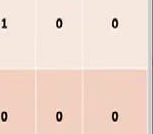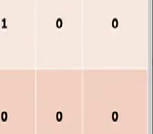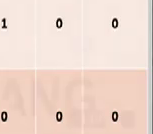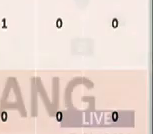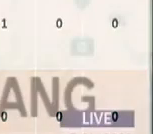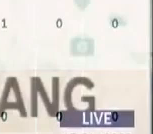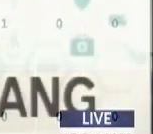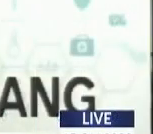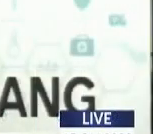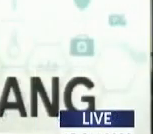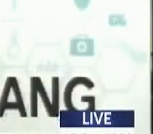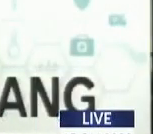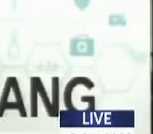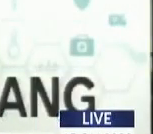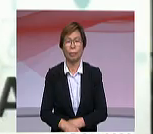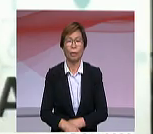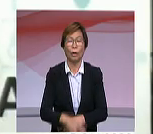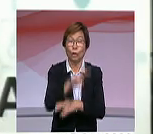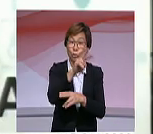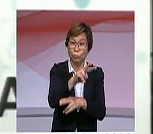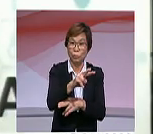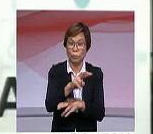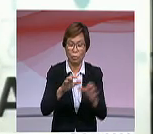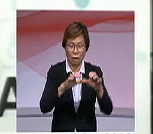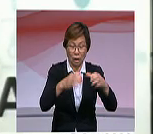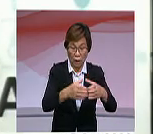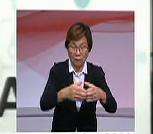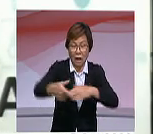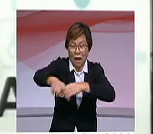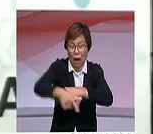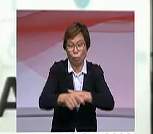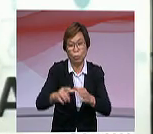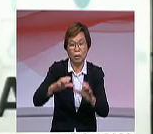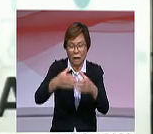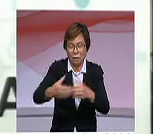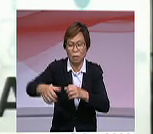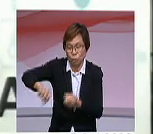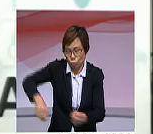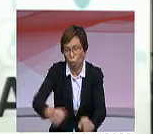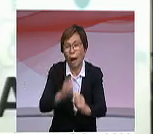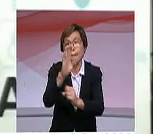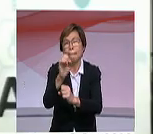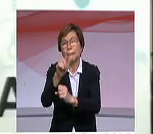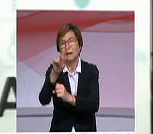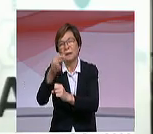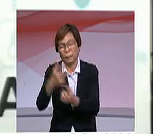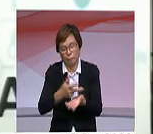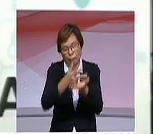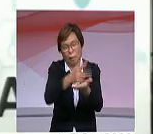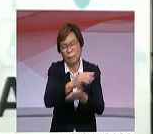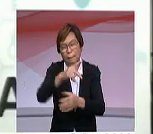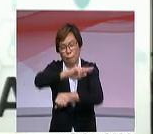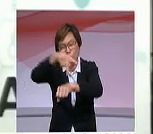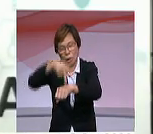82. Dan 20 kluster laut, kluster sungai, kluster Benteng, Pelabuhan Kelang dan kluster pulau